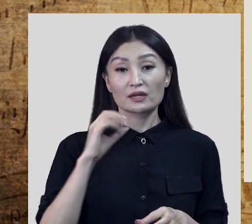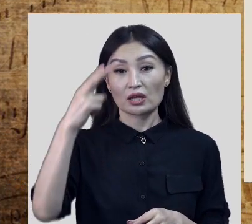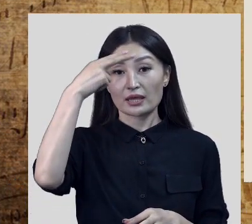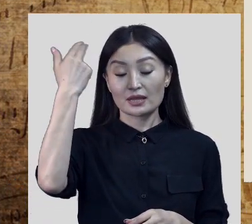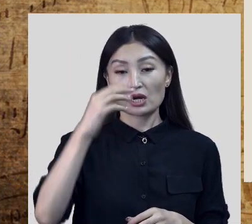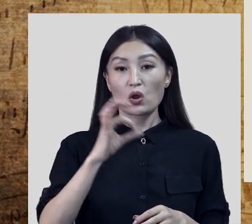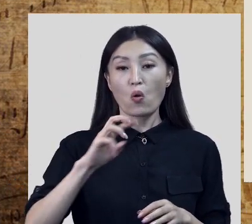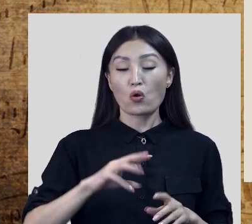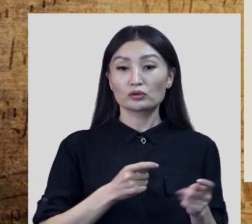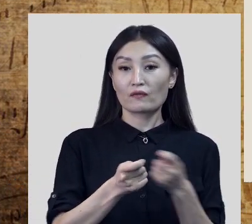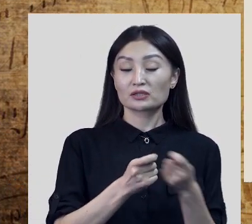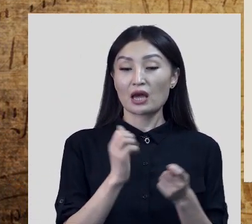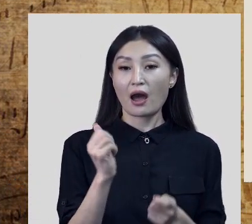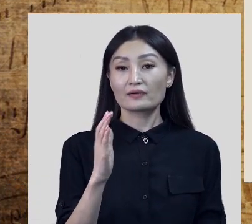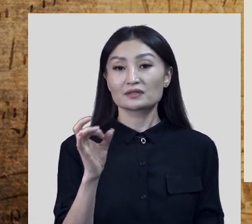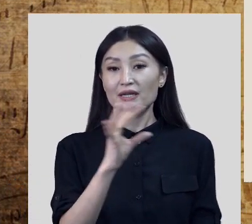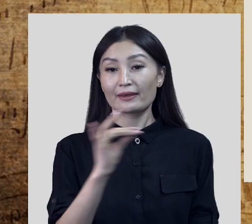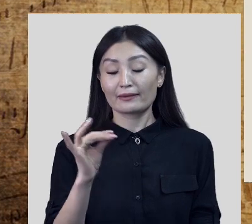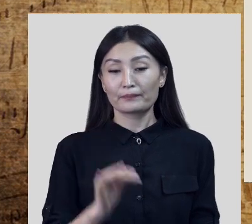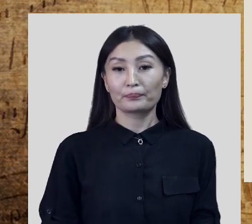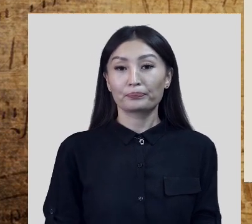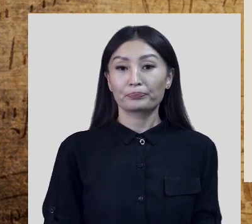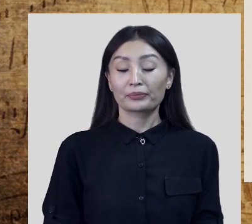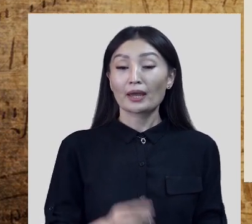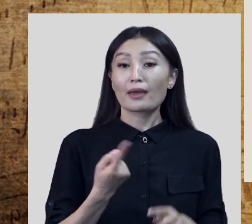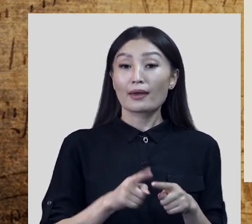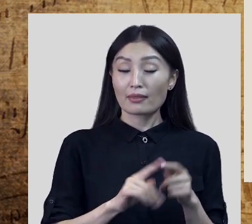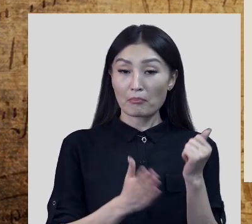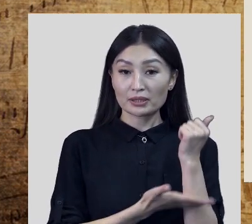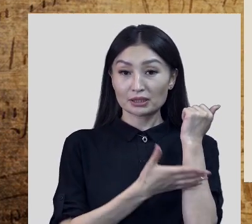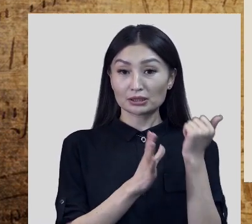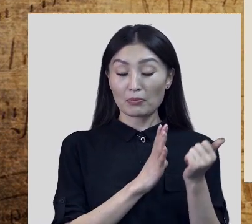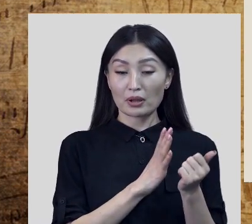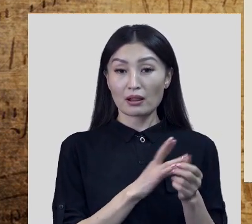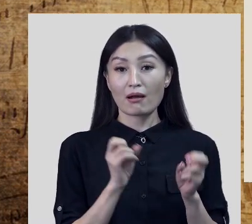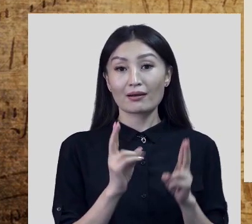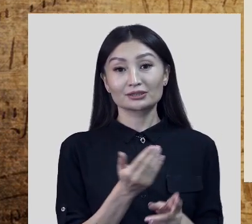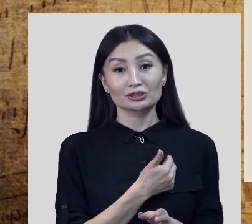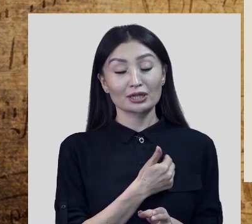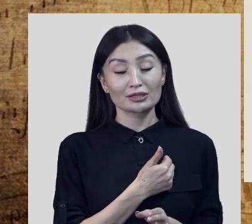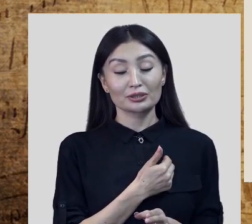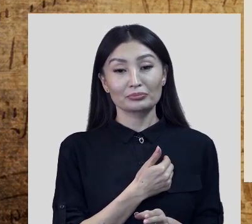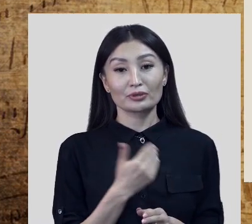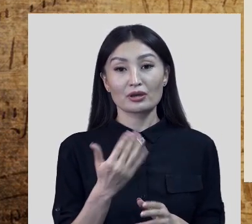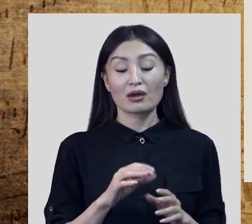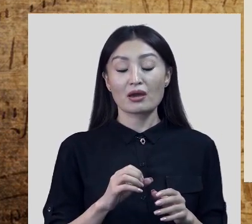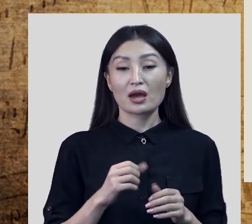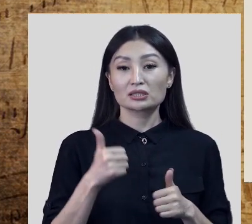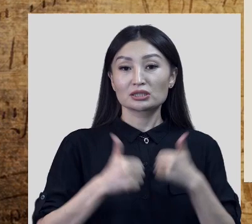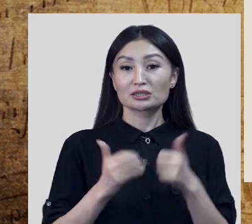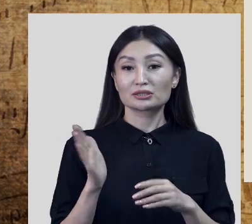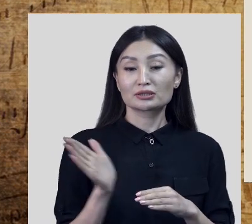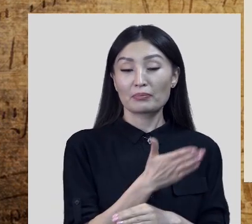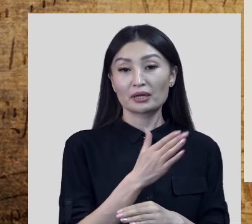владычества австрийской империи эта поддержка было обусловлено желанием императора вытеснить соперника